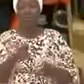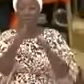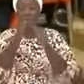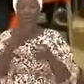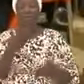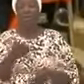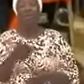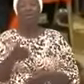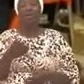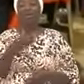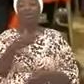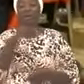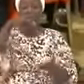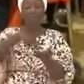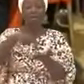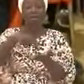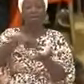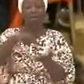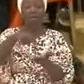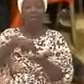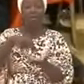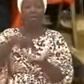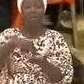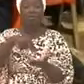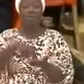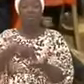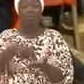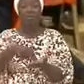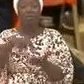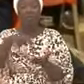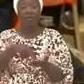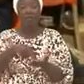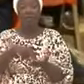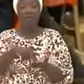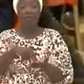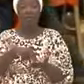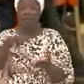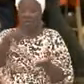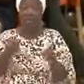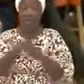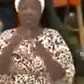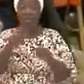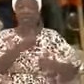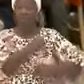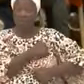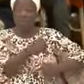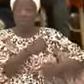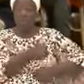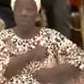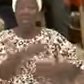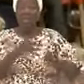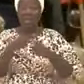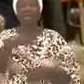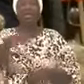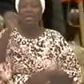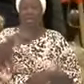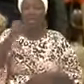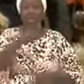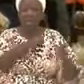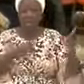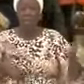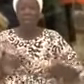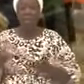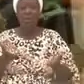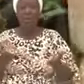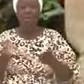le veut maintenant méthodes de vous maintenant le buzz vous comme un soldat de christain toi qui lève la main lève-toi pas